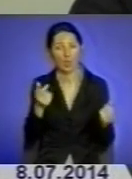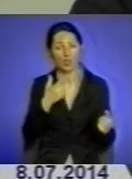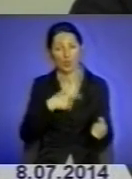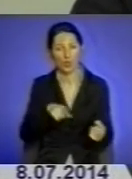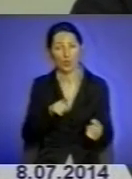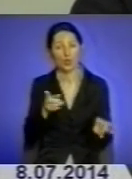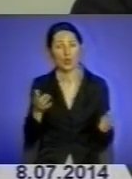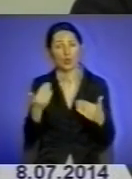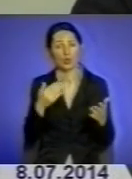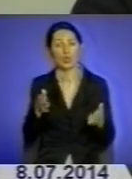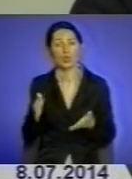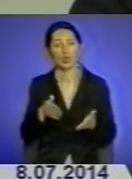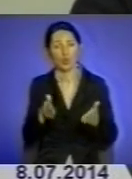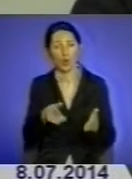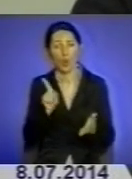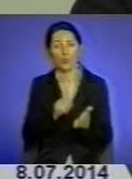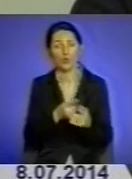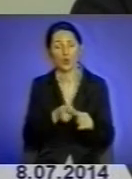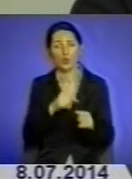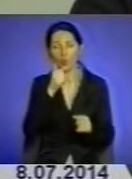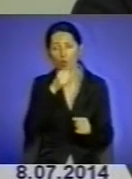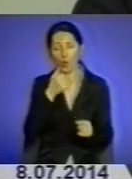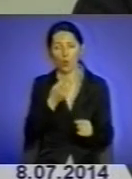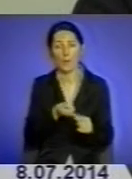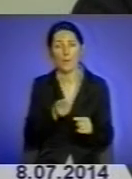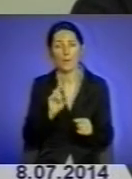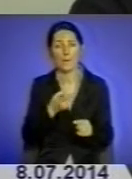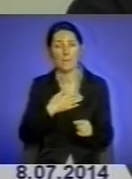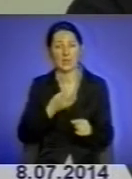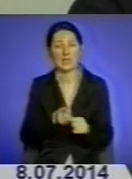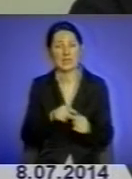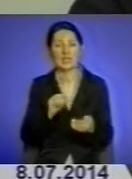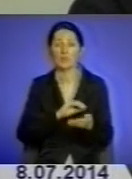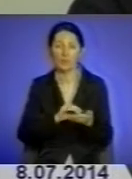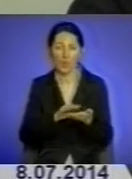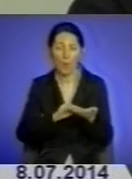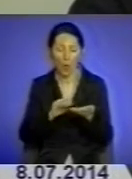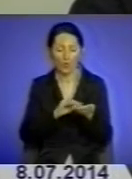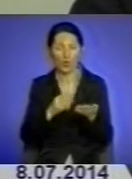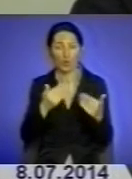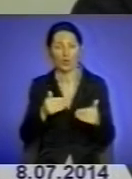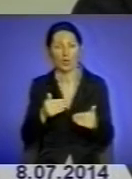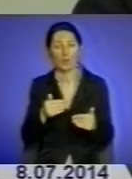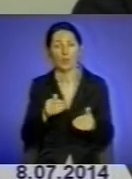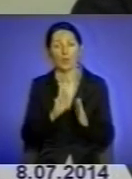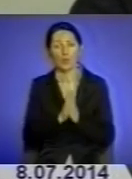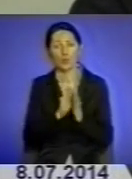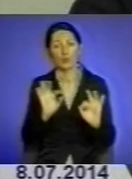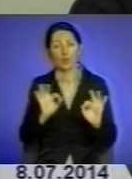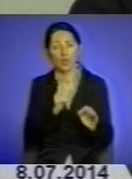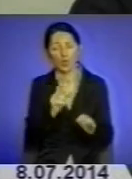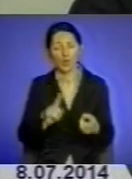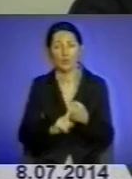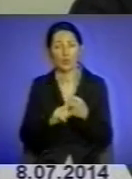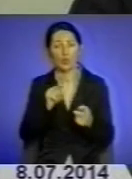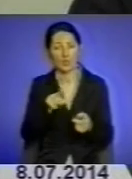дороги. Обов'язково цього року, і ми на це наголошую вже зараз, прошу це донести людям. В зв'язку з